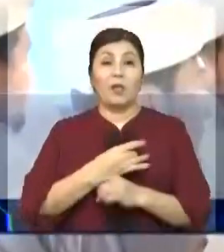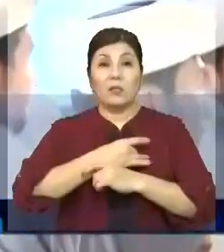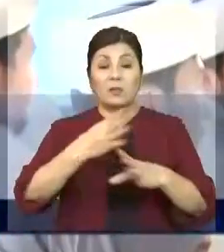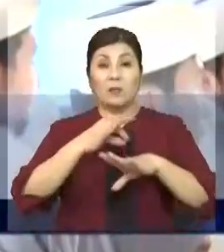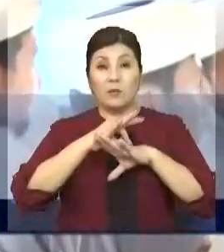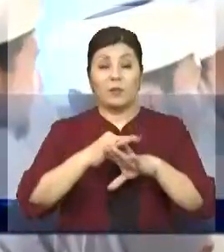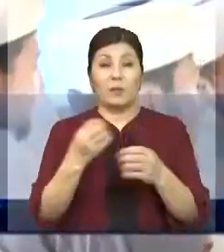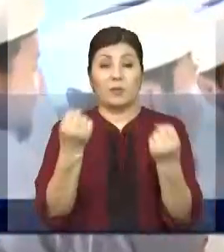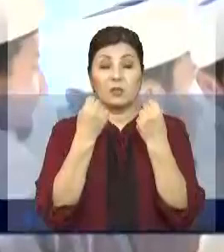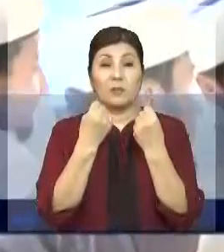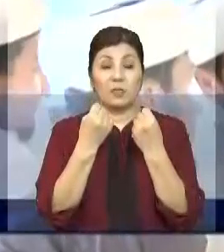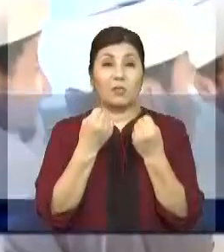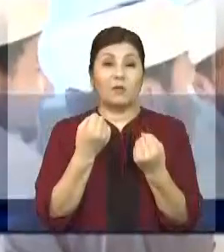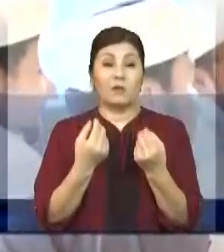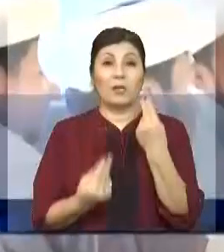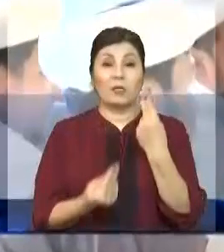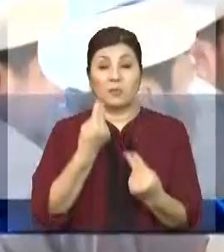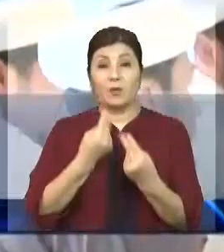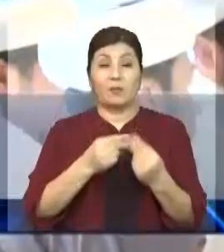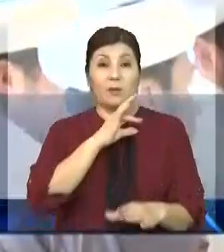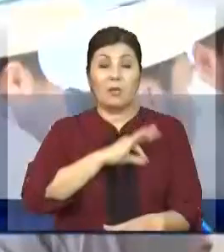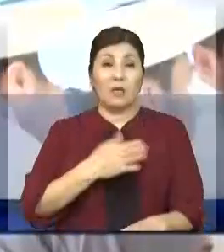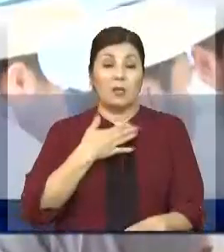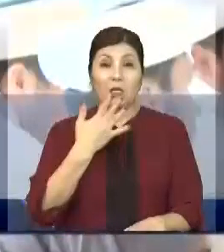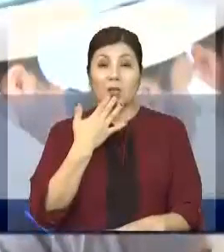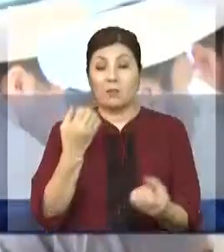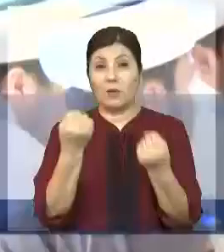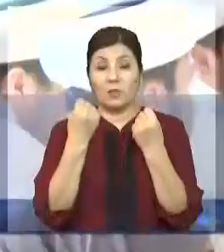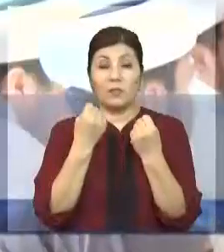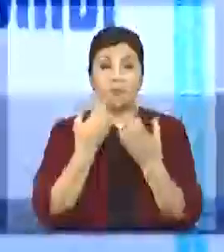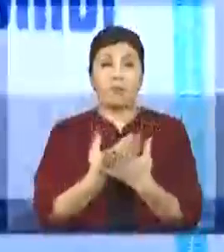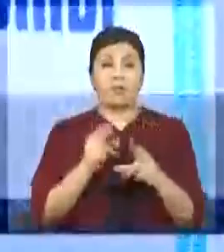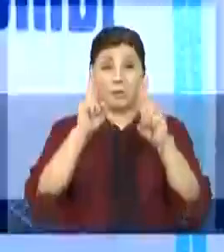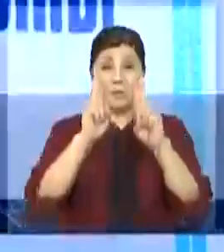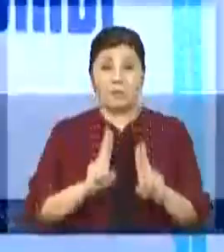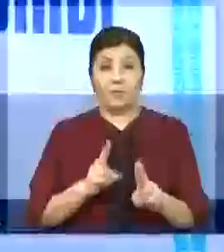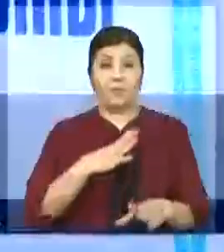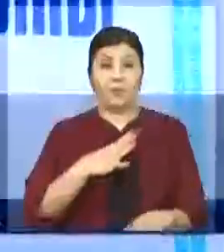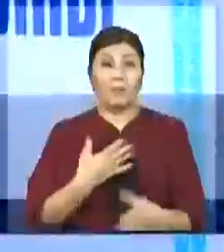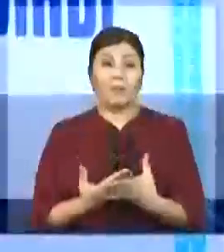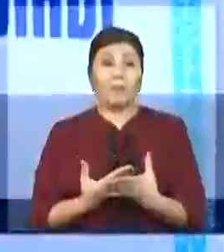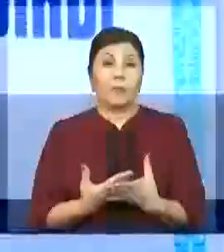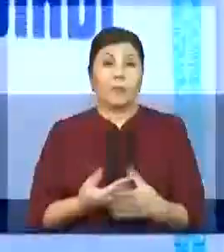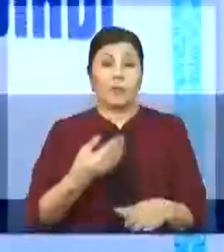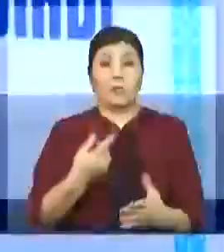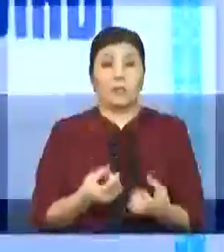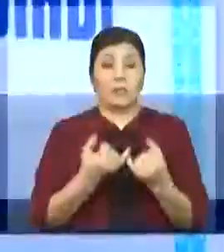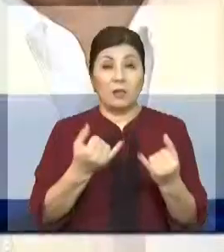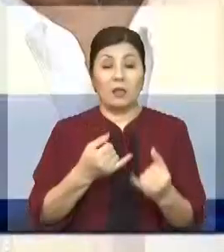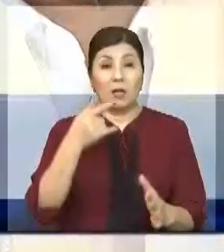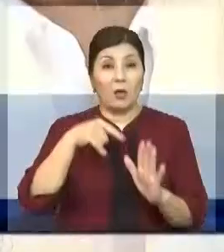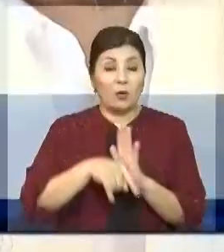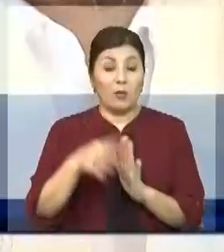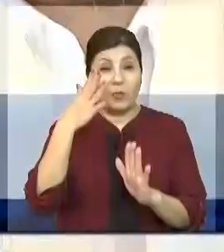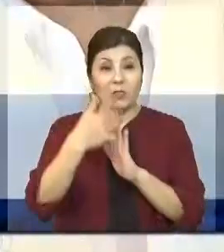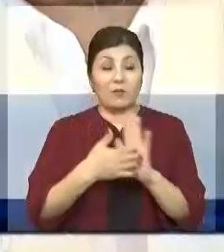мы организовываем спортивные соревнования с использованием наших национальных спортивных игр и традиций. Также для более глубокого понимания населением